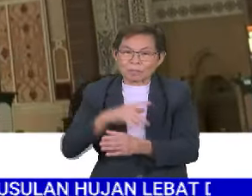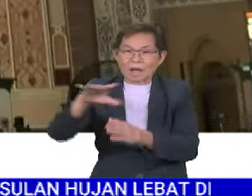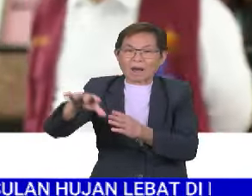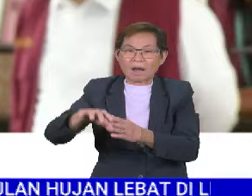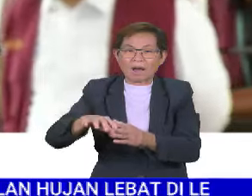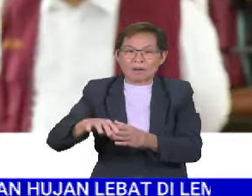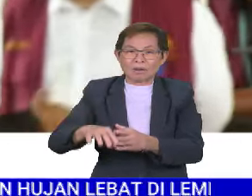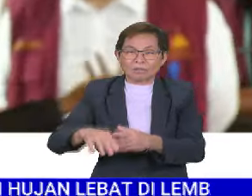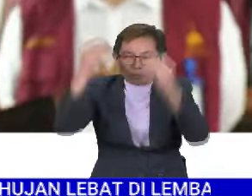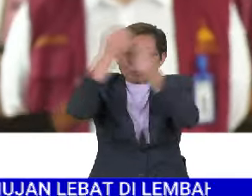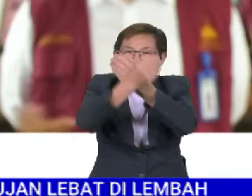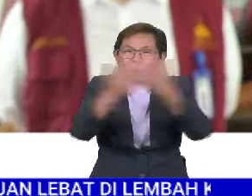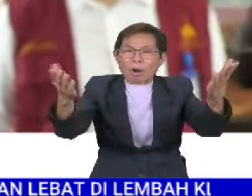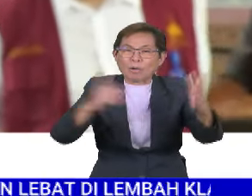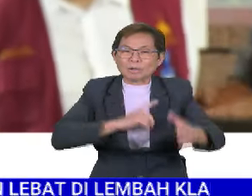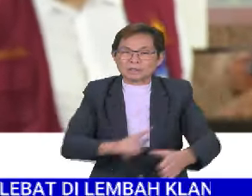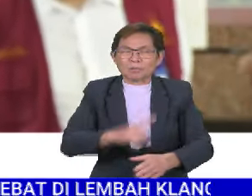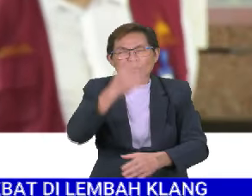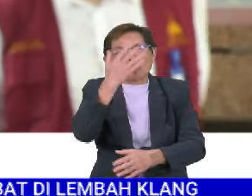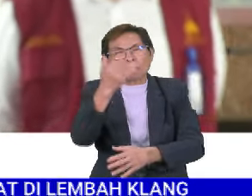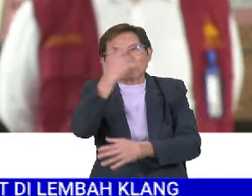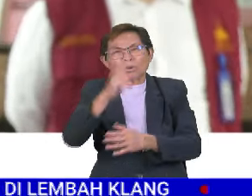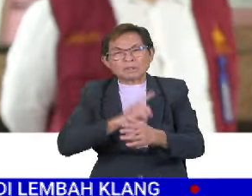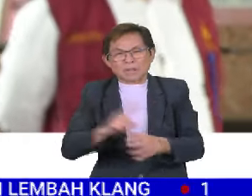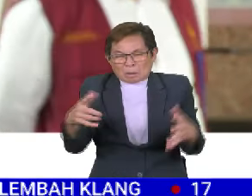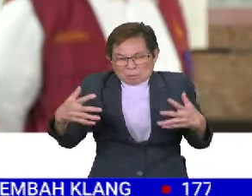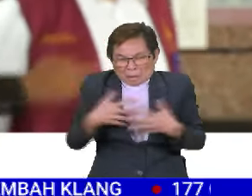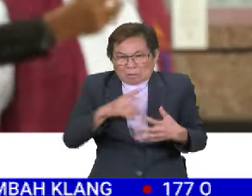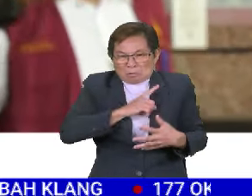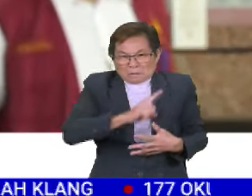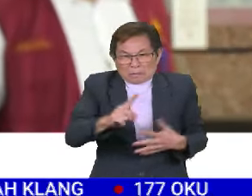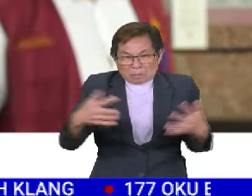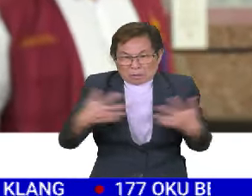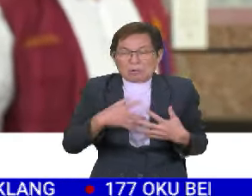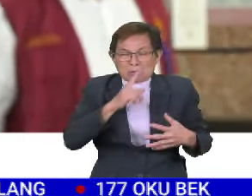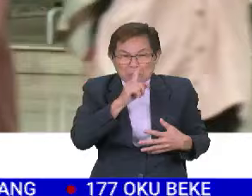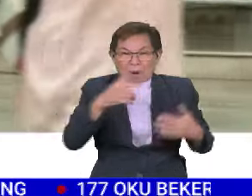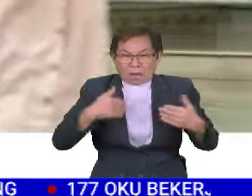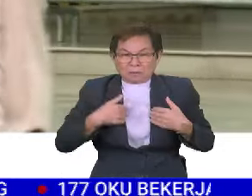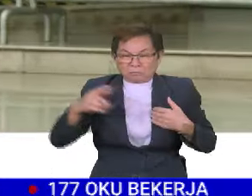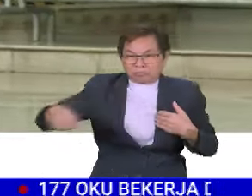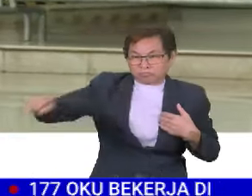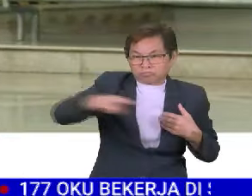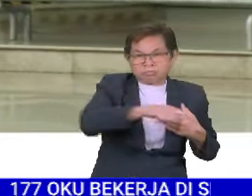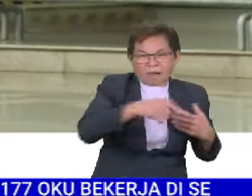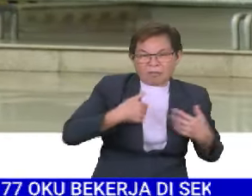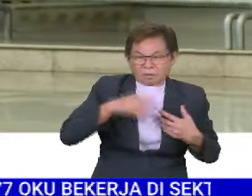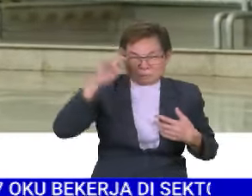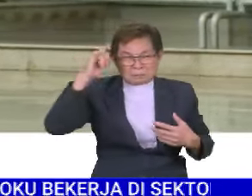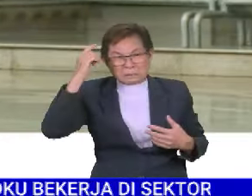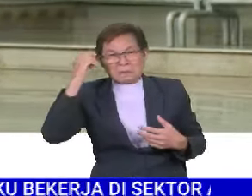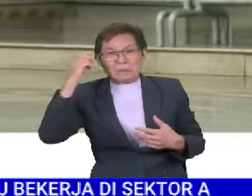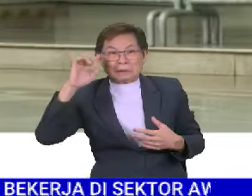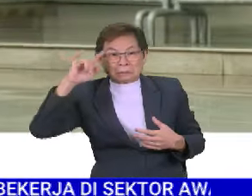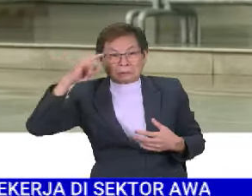untuk sampaikan Islam. Sebab memandangkan Islamophobia ni memang ada kepada mereka, very skeptical lah.